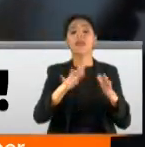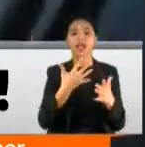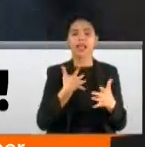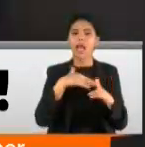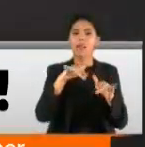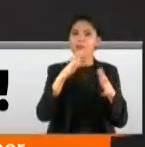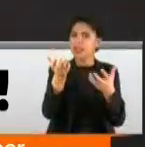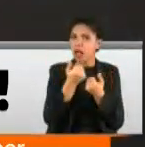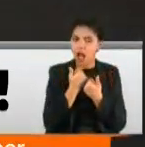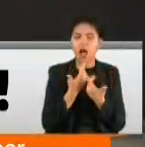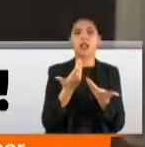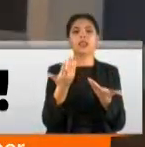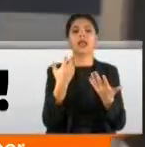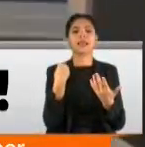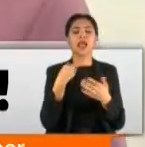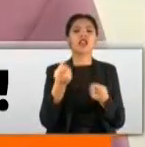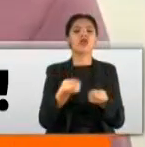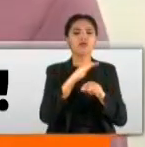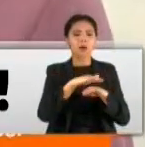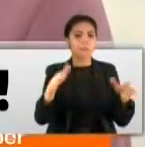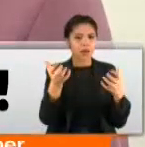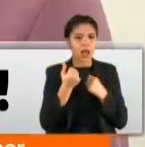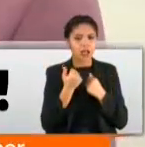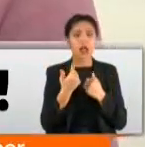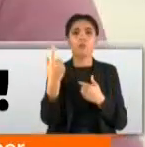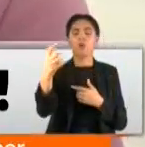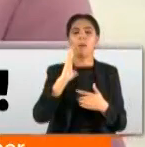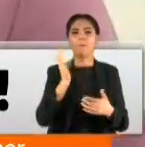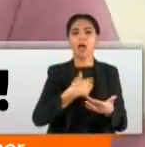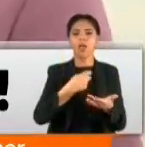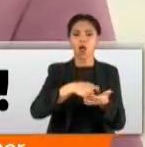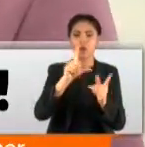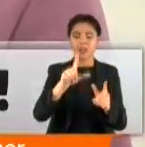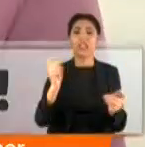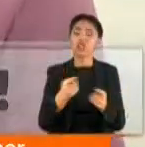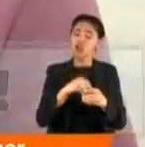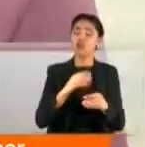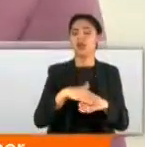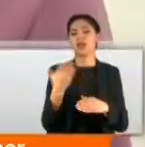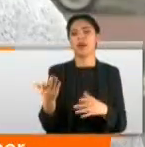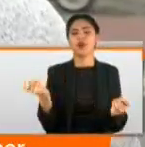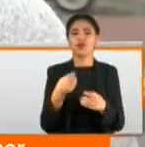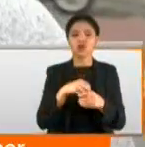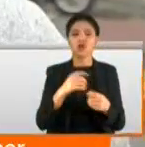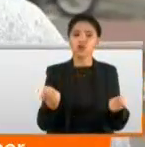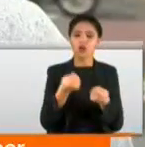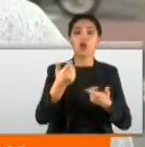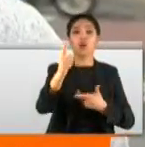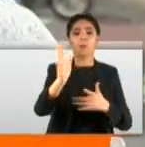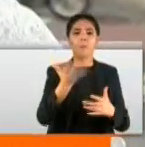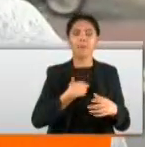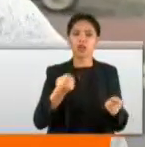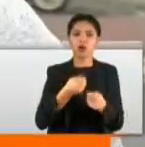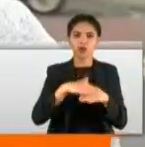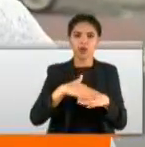mi Yeni bilgisayar aldık kimin yeni çalışma masası Bence karşılamalı çekiliş için yapıyor Adam için çalışıyor Sonuçta patron